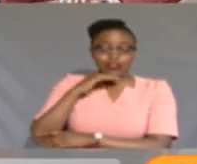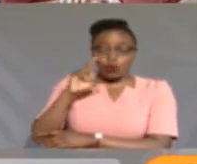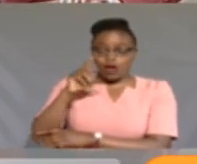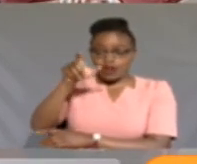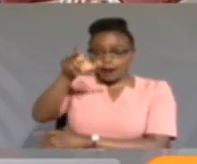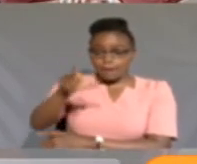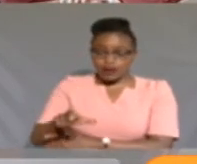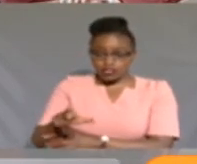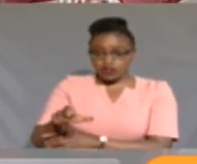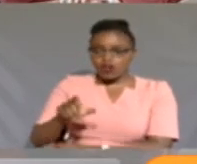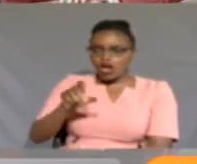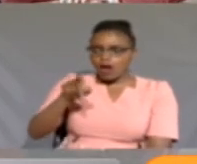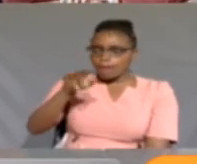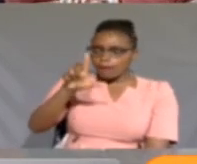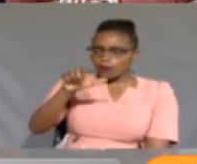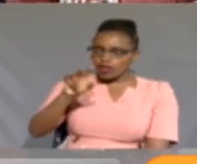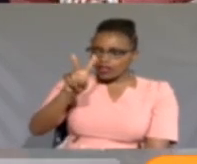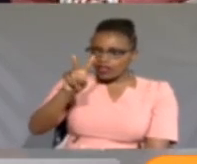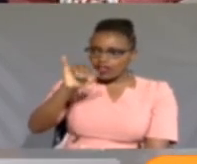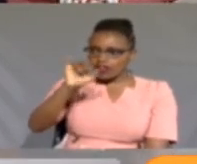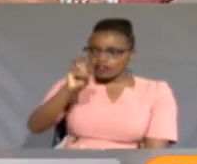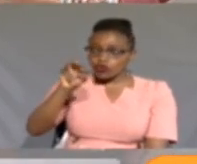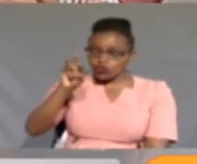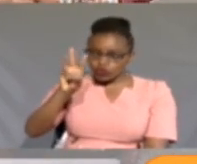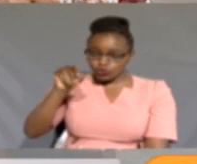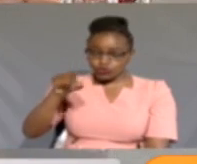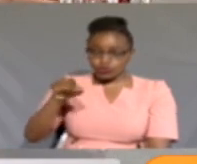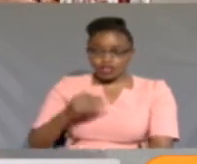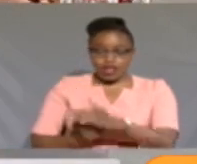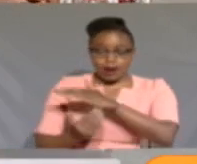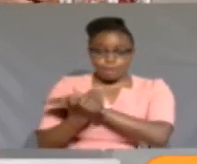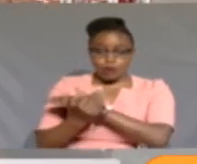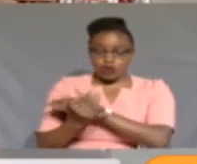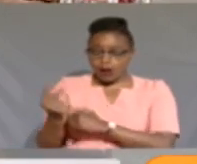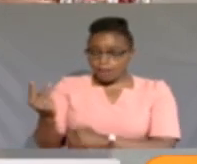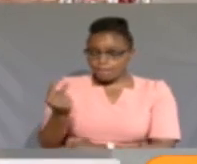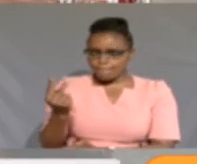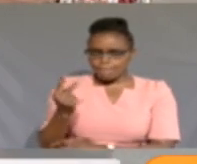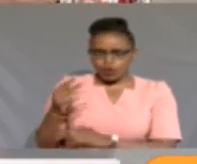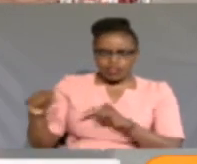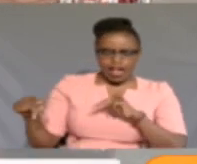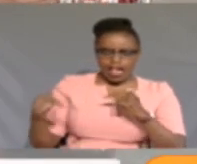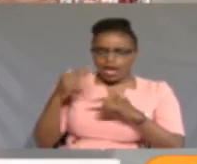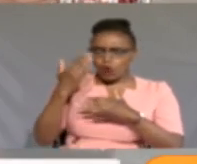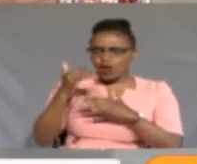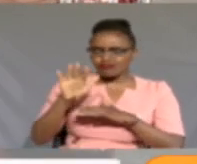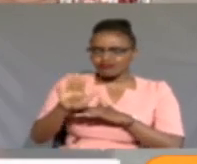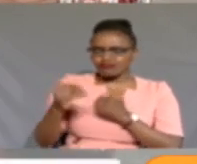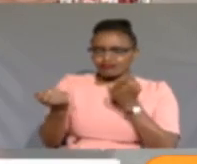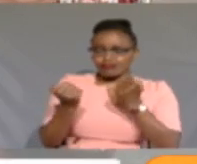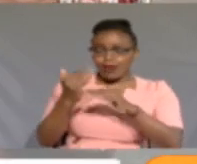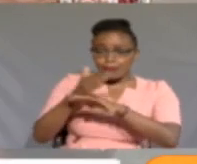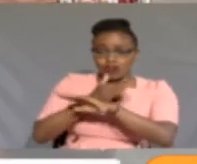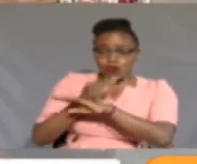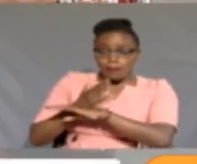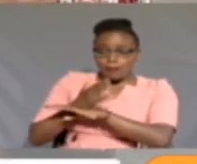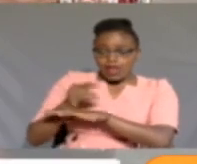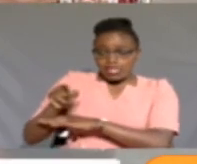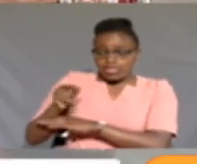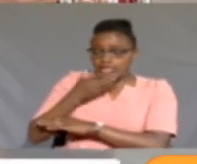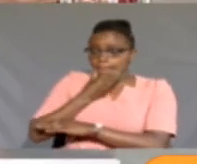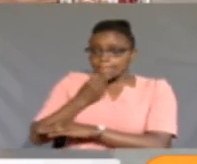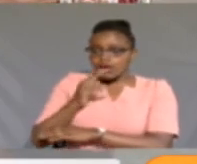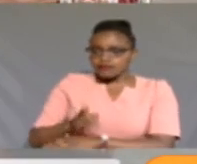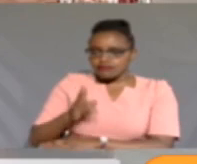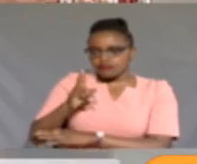eneo la Polyview asubuhi mapema hii leo. Inadaiwa kuwa wawili hao walizozania sehemu ya kuegesha gari kabla ya mshukiwa kumpiga risasi mara